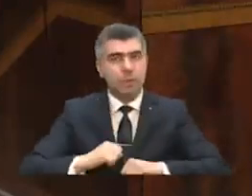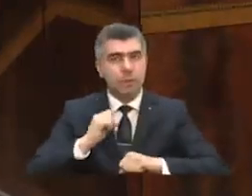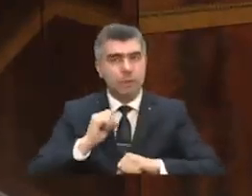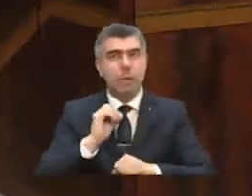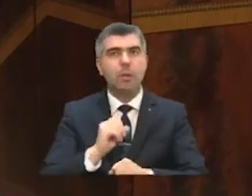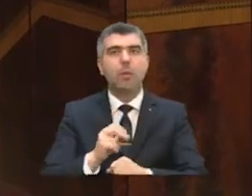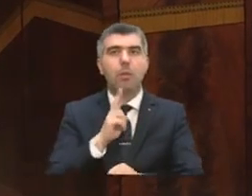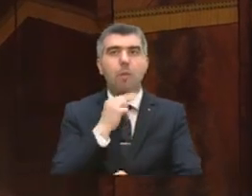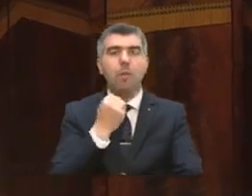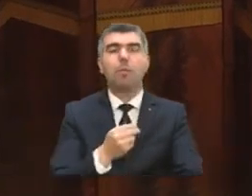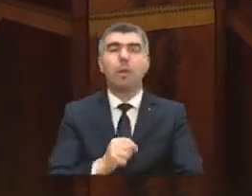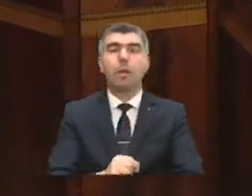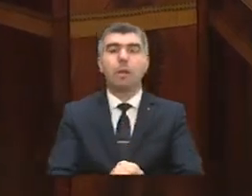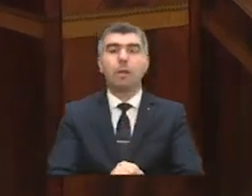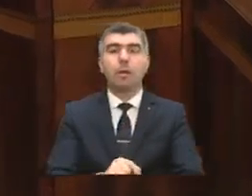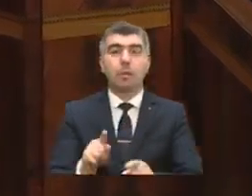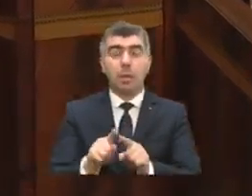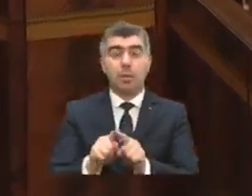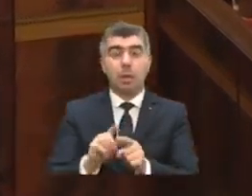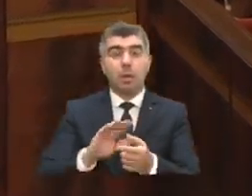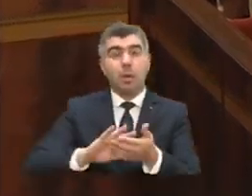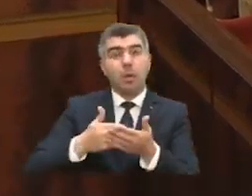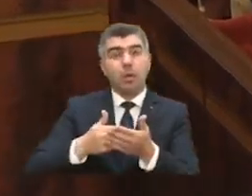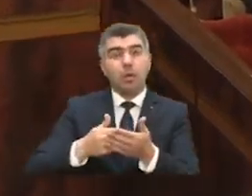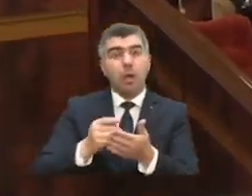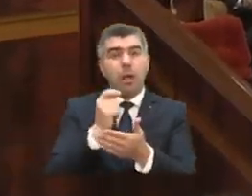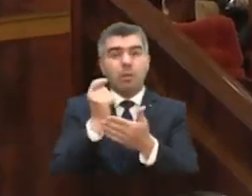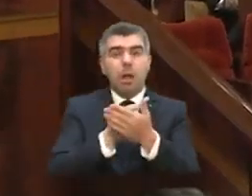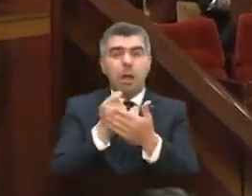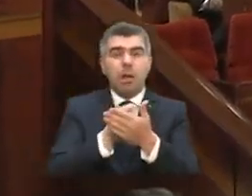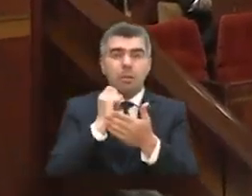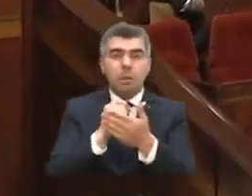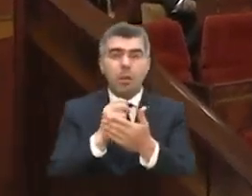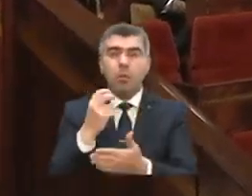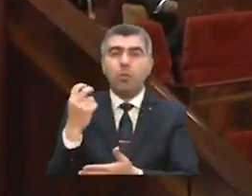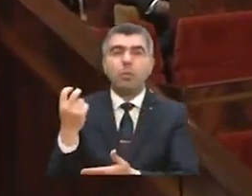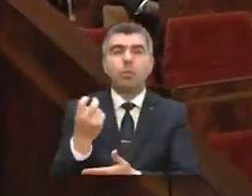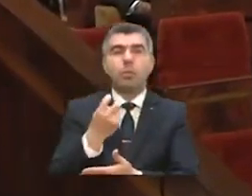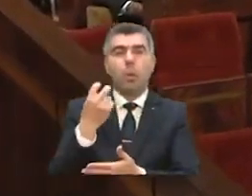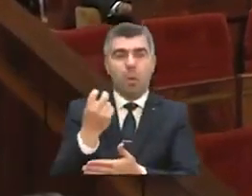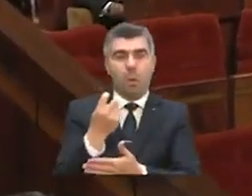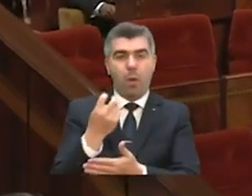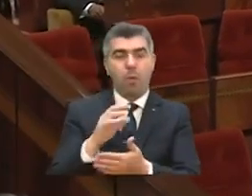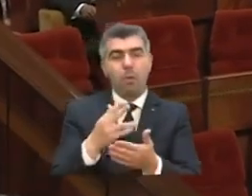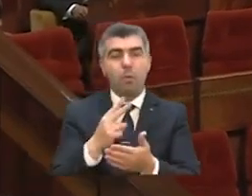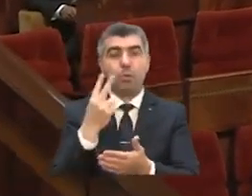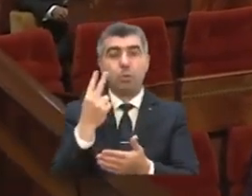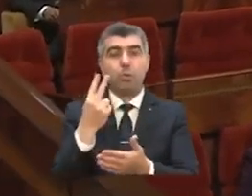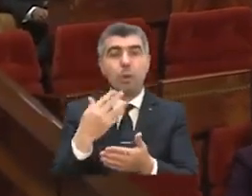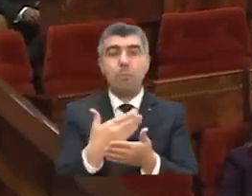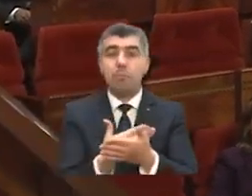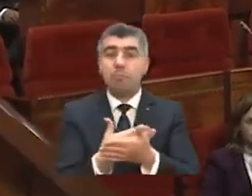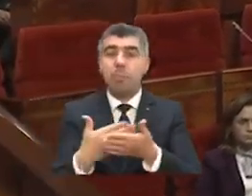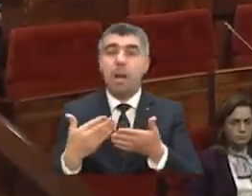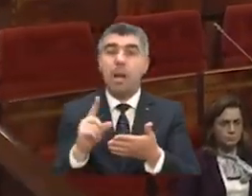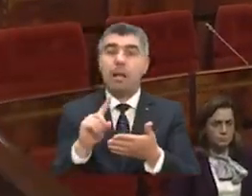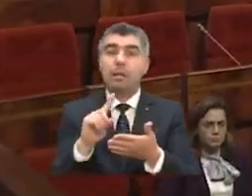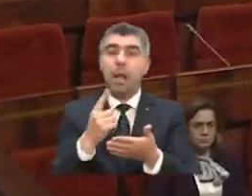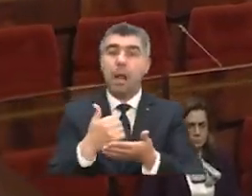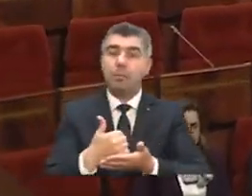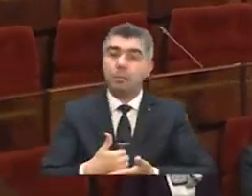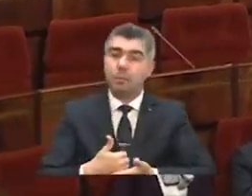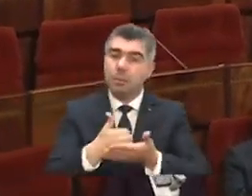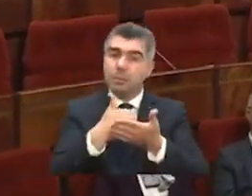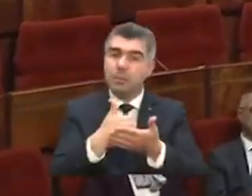كذلك لملتمس العاملين في القطاع السياحي وخصصت 2 مليار ديال الدهم لإنعاش القطاع.